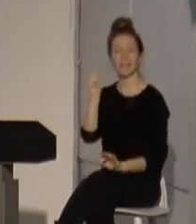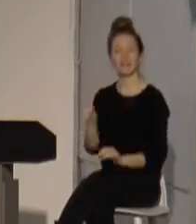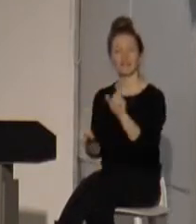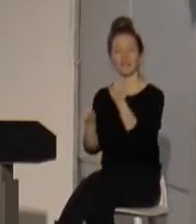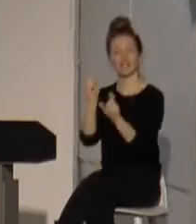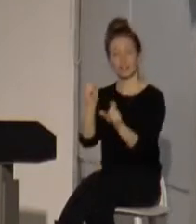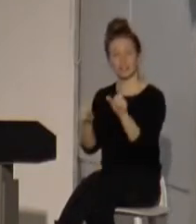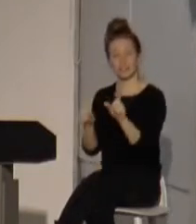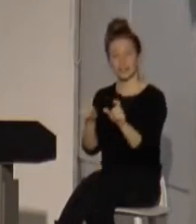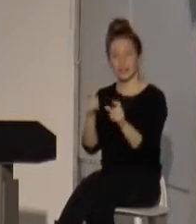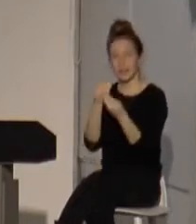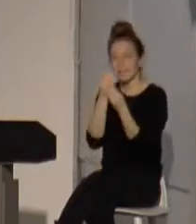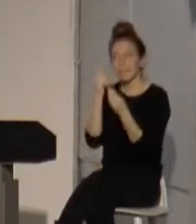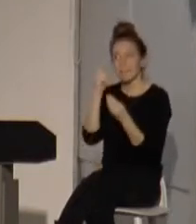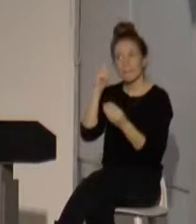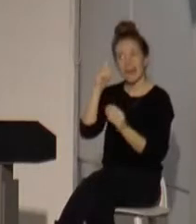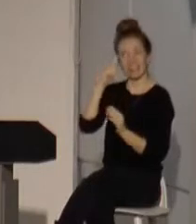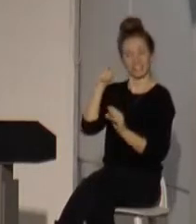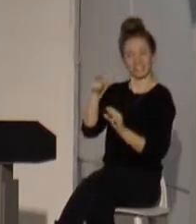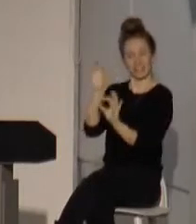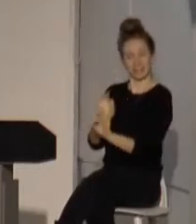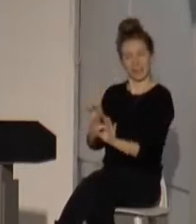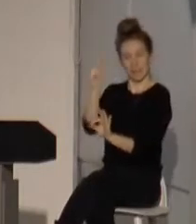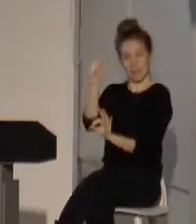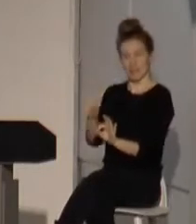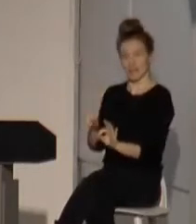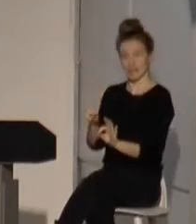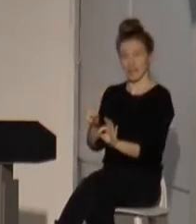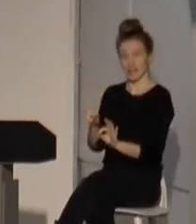בבן אדם, ובטח שבן אדם שוויוני.